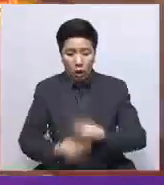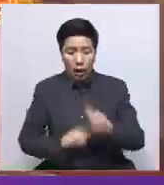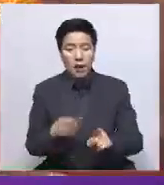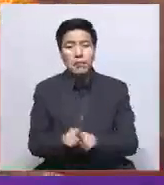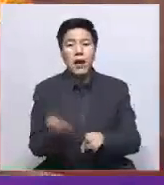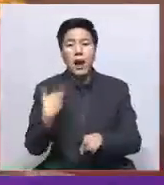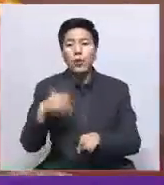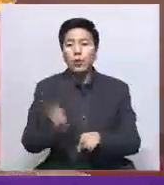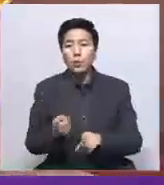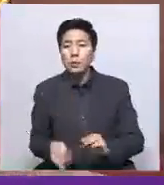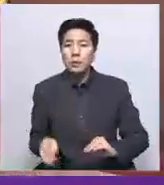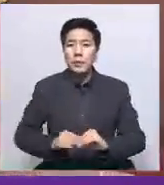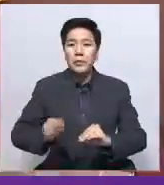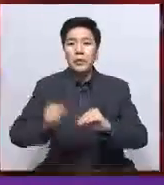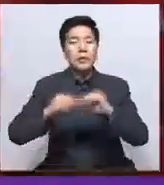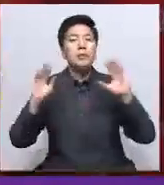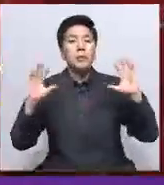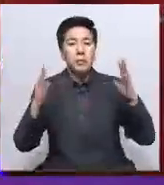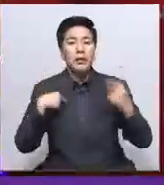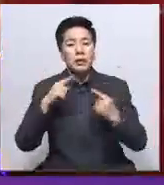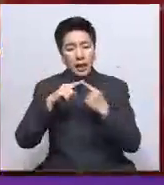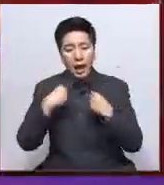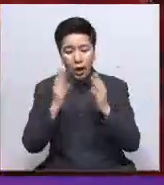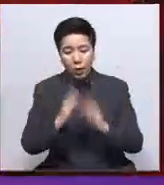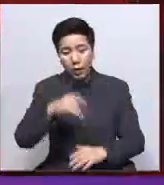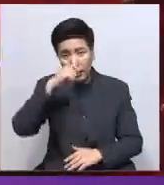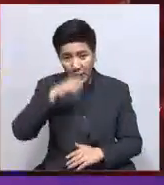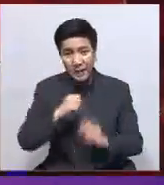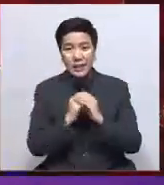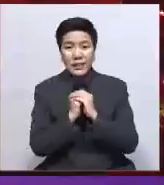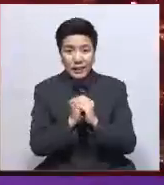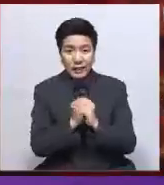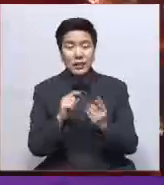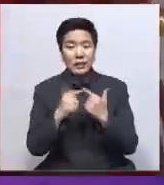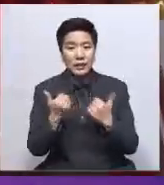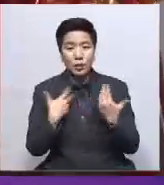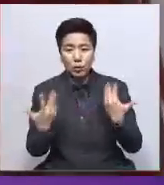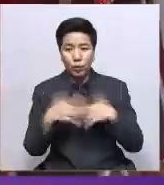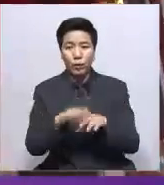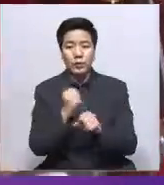ยังคงเดิมนะคะไม่มีการปรับขึ้นราคาเพื่อให้ลูกหลานชาวไทยเชื้อสายจีน